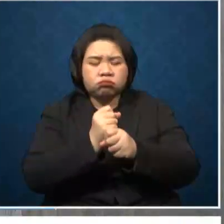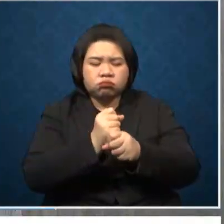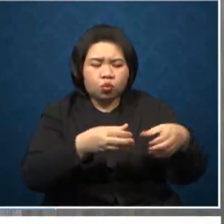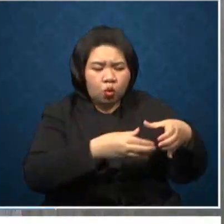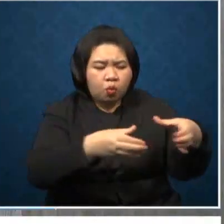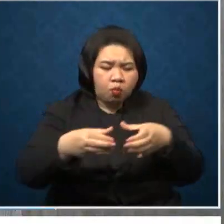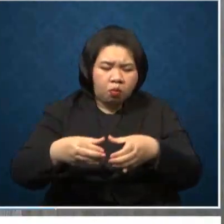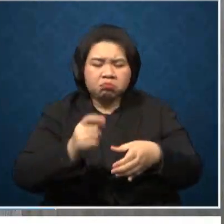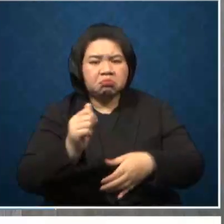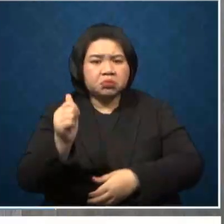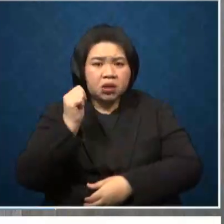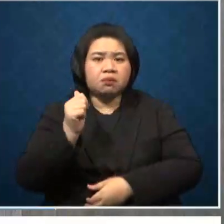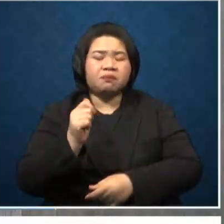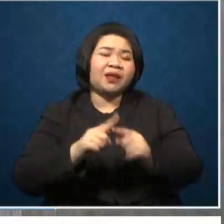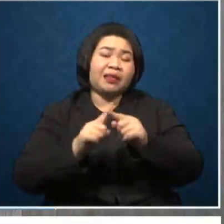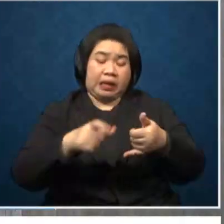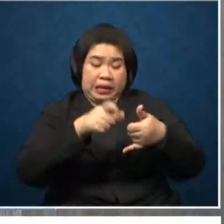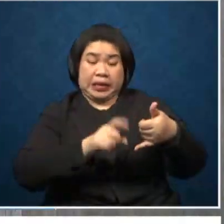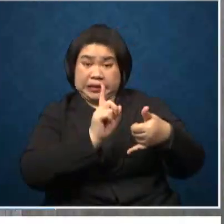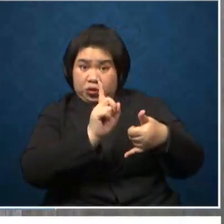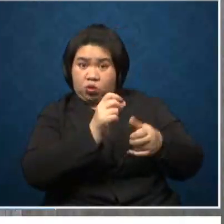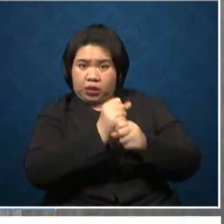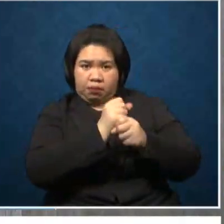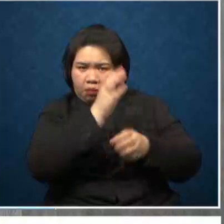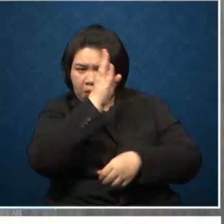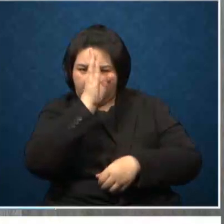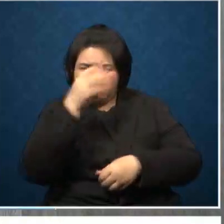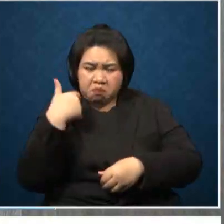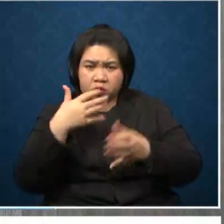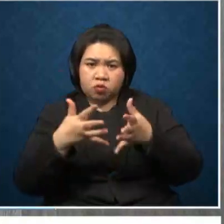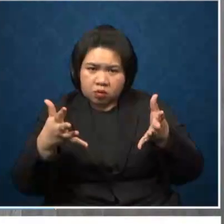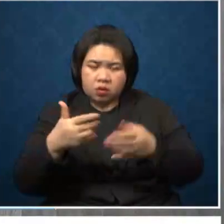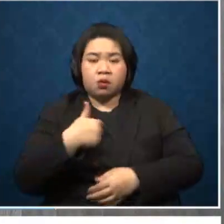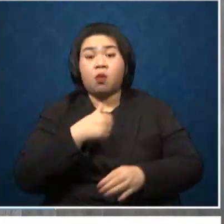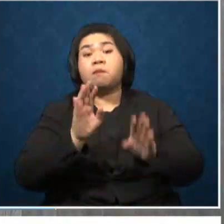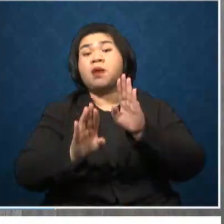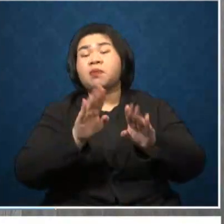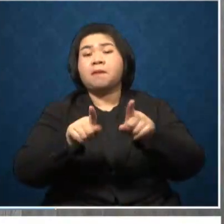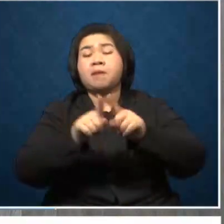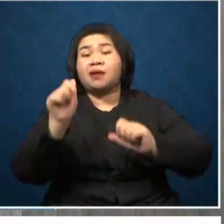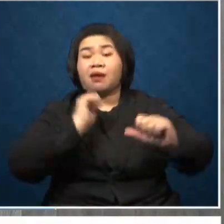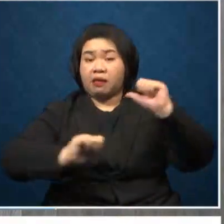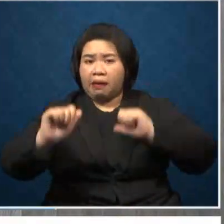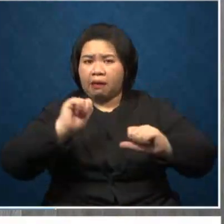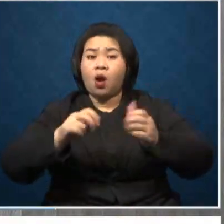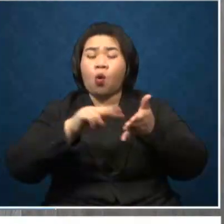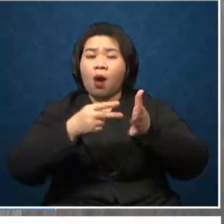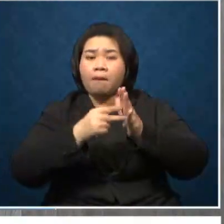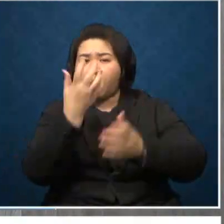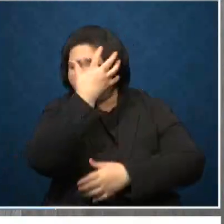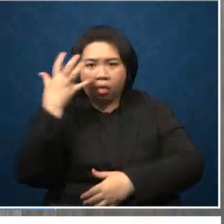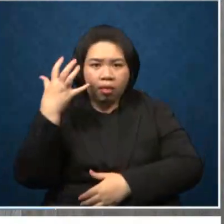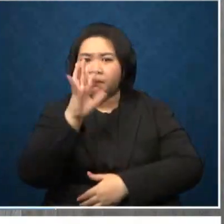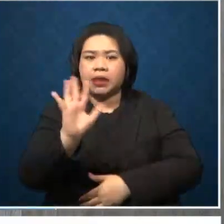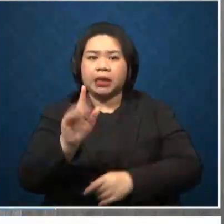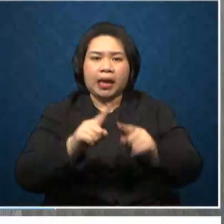เรื่องซึ่งบางครั้งเนี่ยเล่นในเรื่องเดียวกันผมผมเปรียบเทียบเหมือนตัวละครเนี่ยไม่ใช่ว่าเล่นละครนะแต่